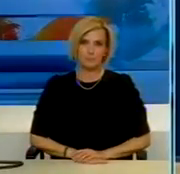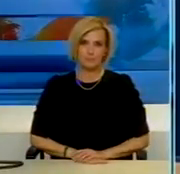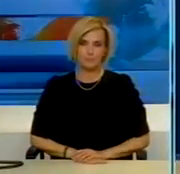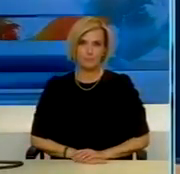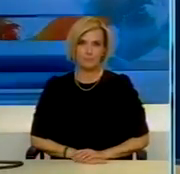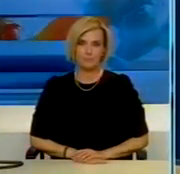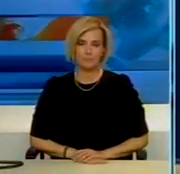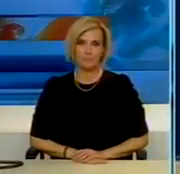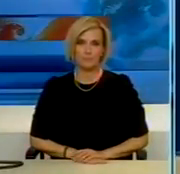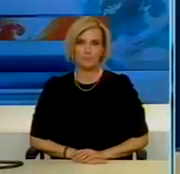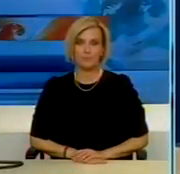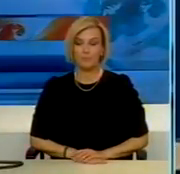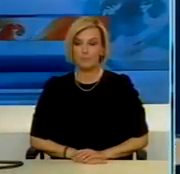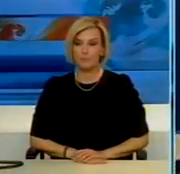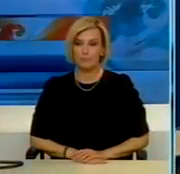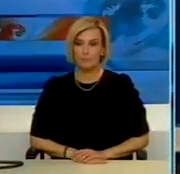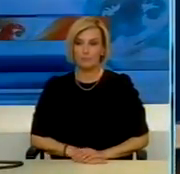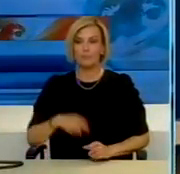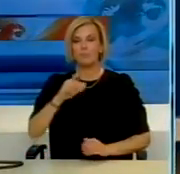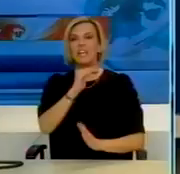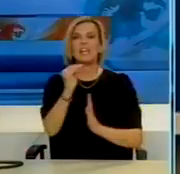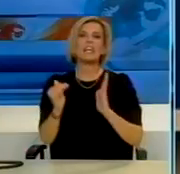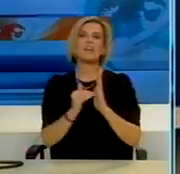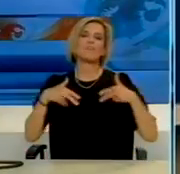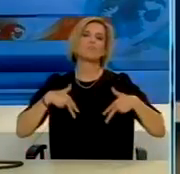Ευχαριστούμε κύριε καθηγητά. Το λόγο έχει ο υπουργός κ. Χαδελιάς.